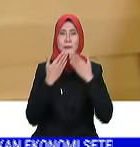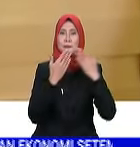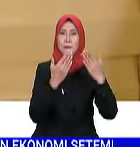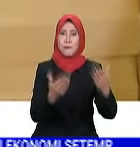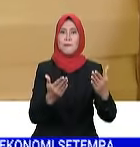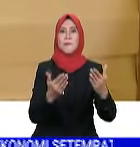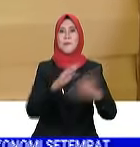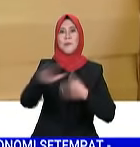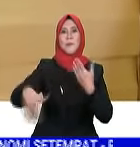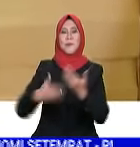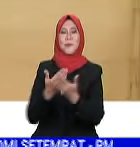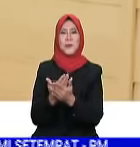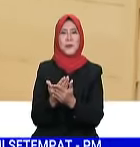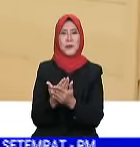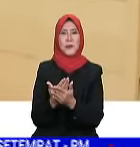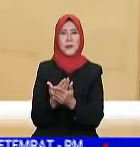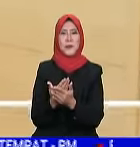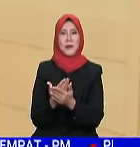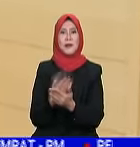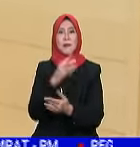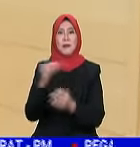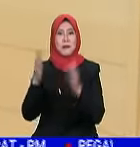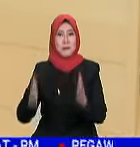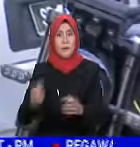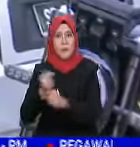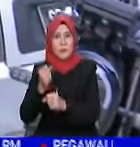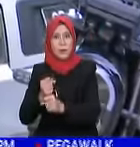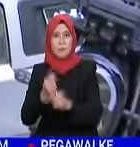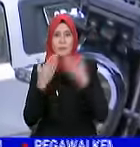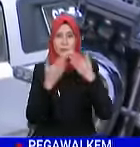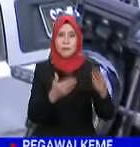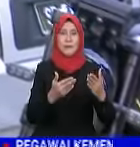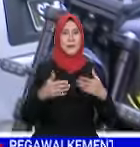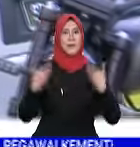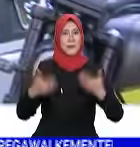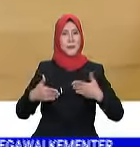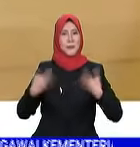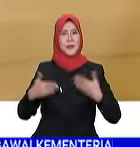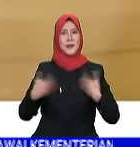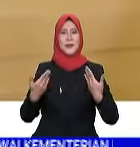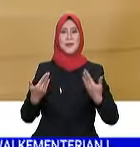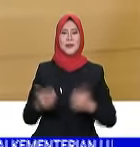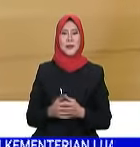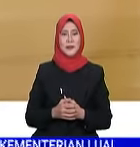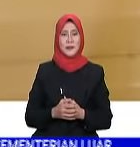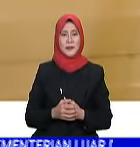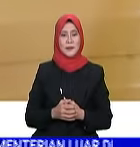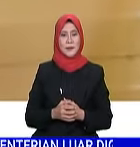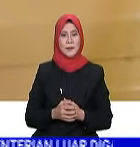yang mengendalikan, yang mana-mana yang bertugas. Terima kasihlah banyak. Senang hatilah, suka hati kan, kerana